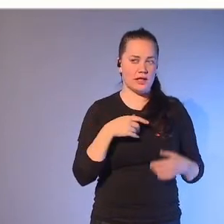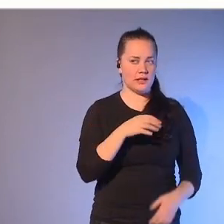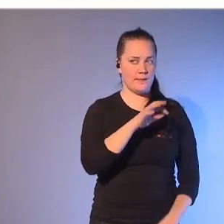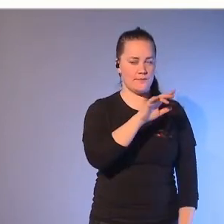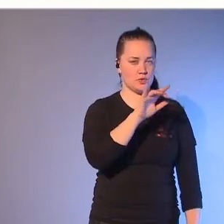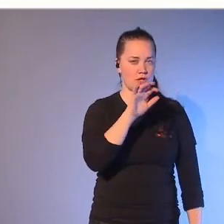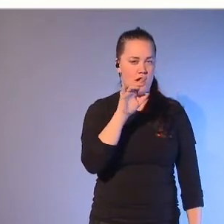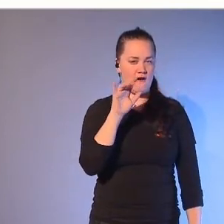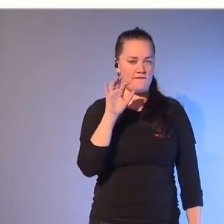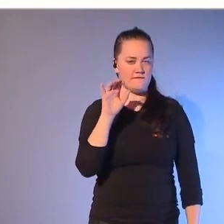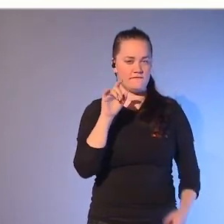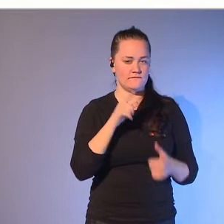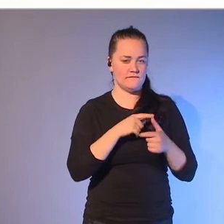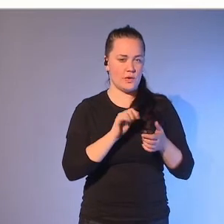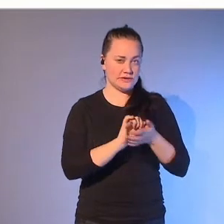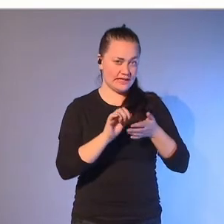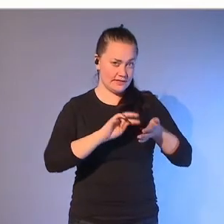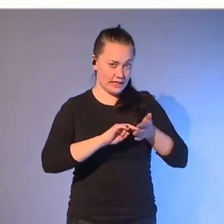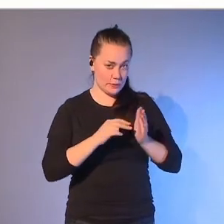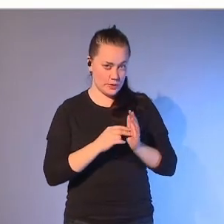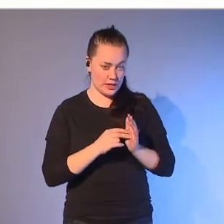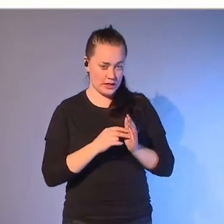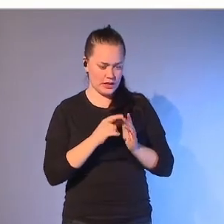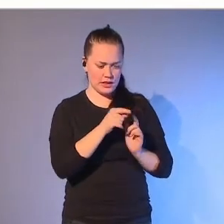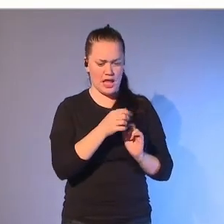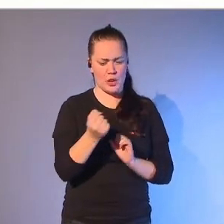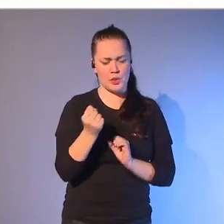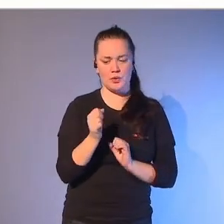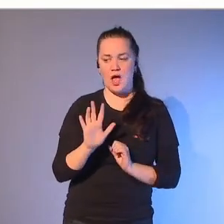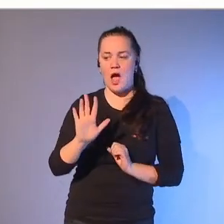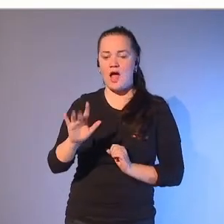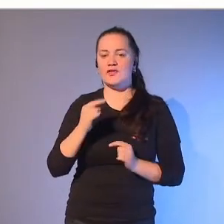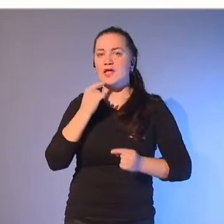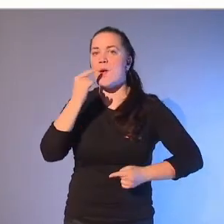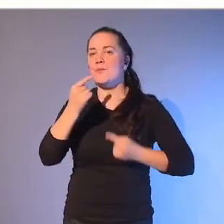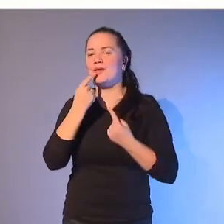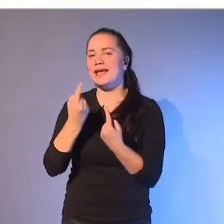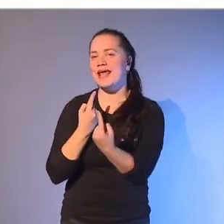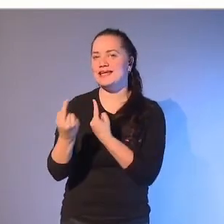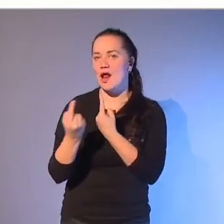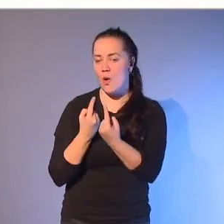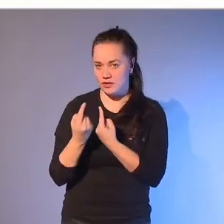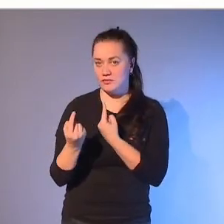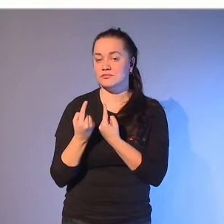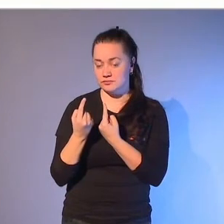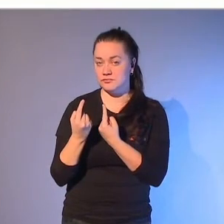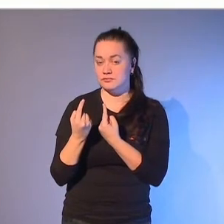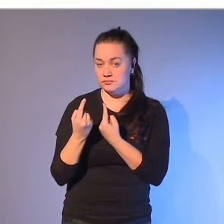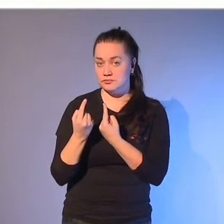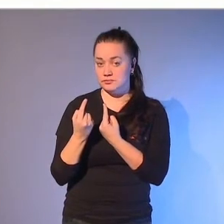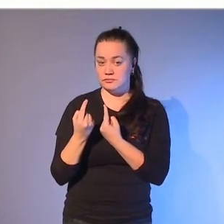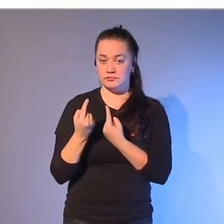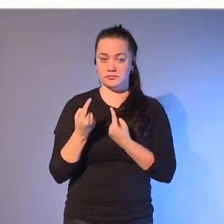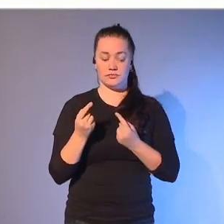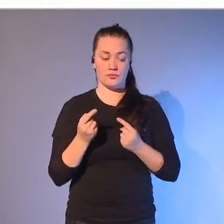bokstav- og skriveteknologien trua hans muntlige dialog. Og i en av